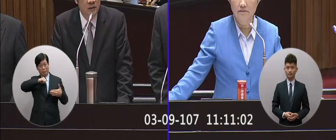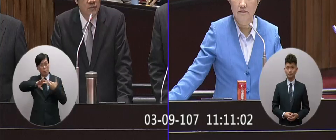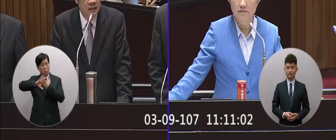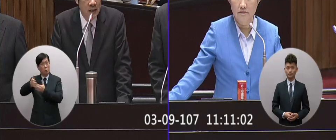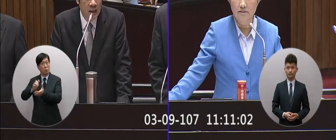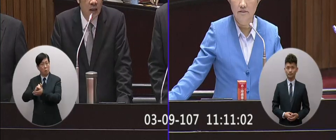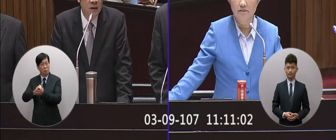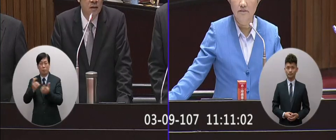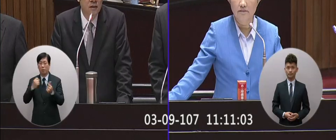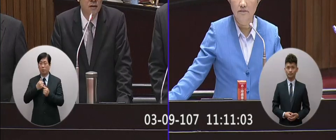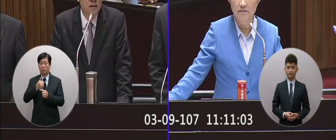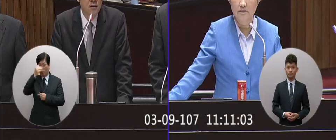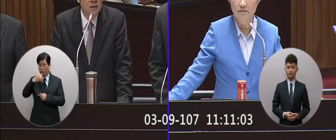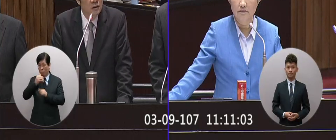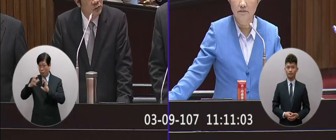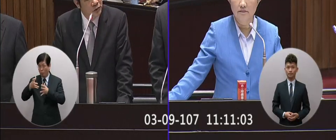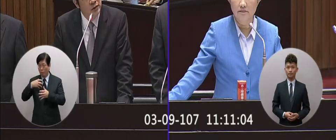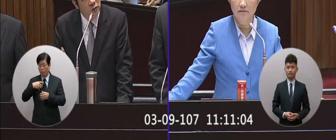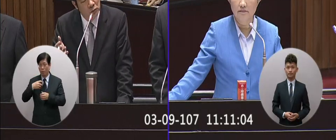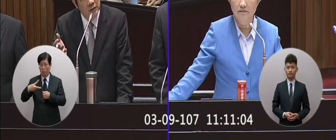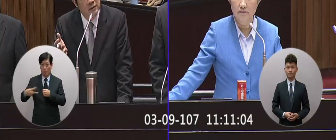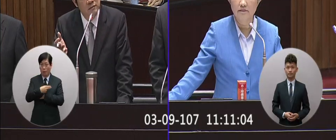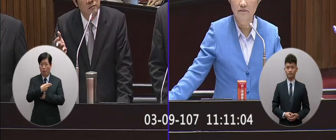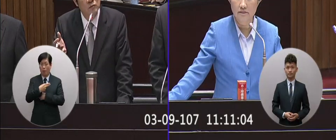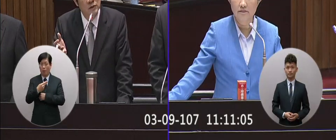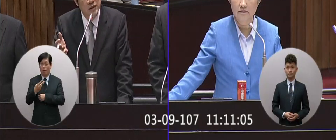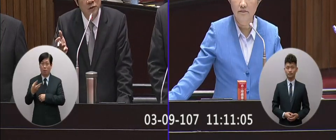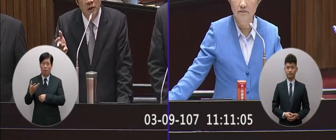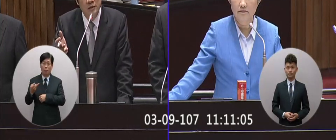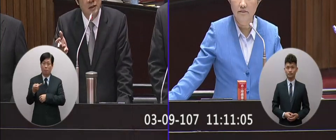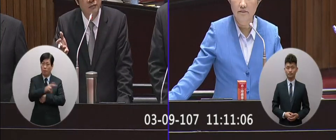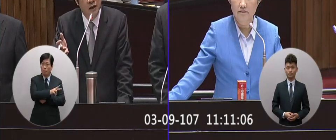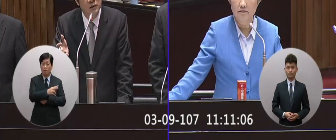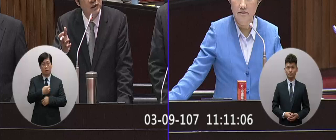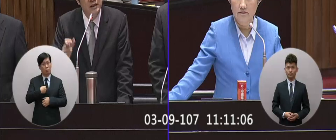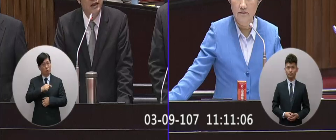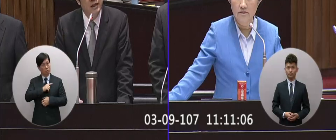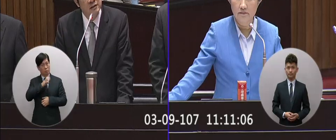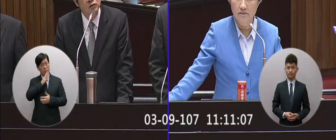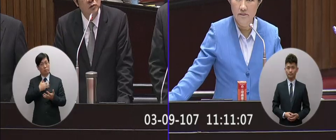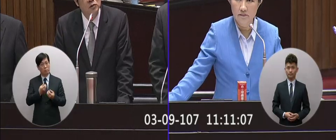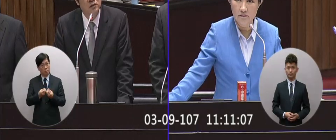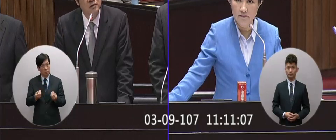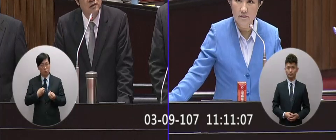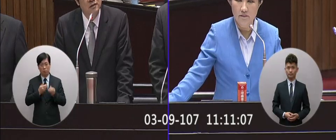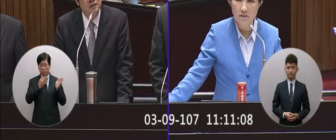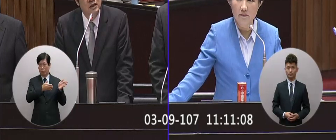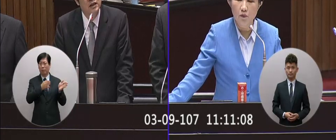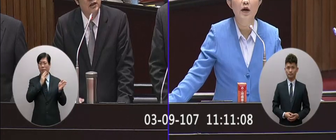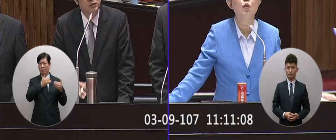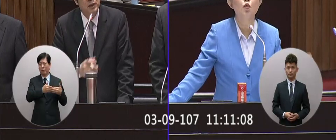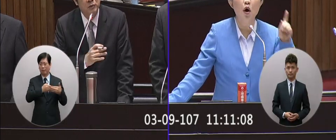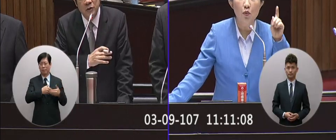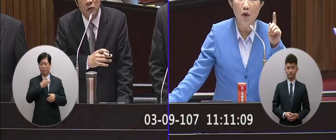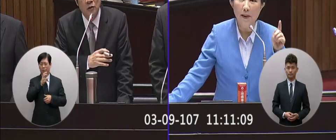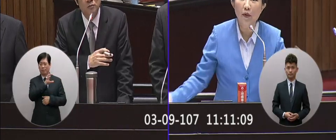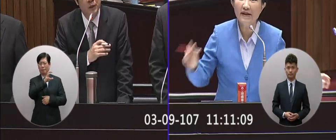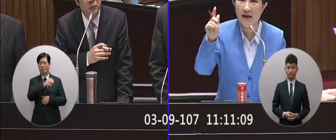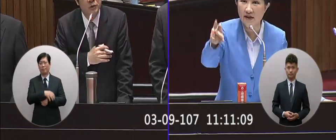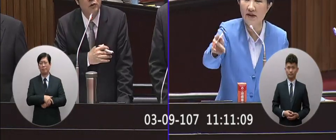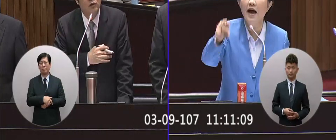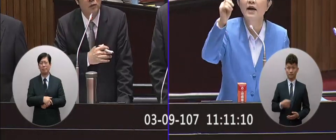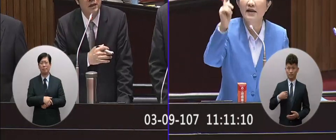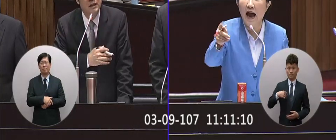交国，特别是梵蒂冈，那我觉得我们申法的对象应该是中国，因为并不是